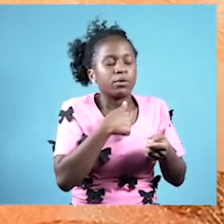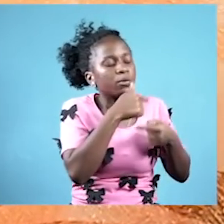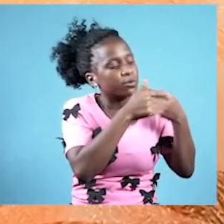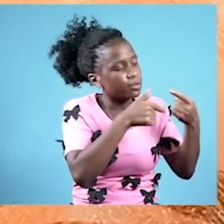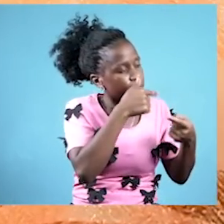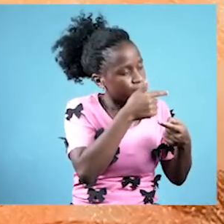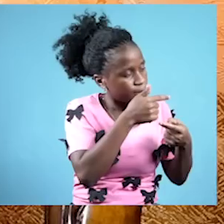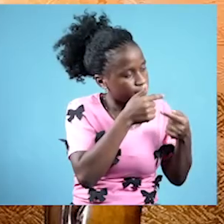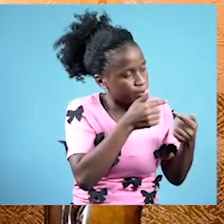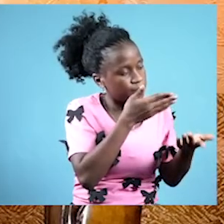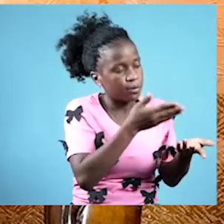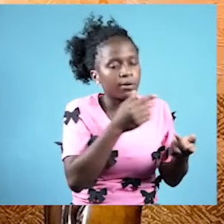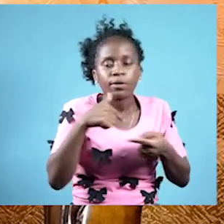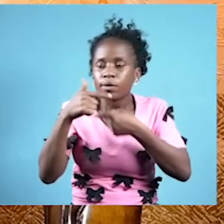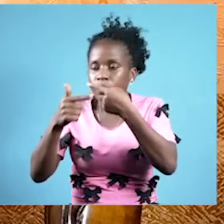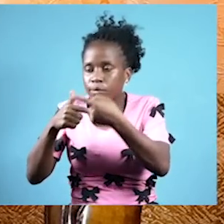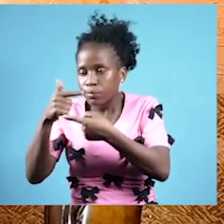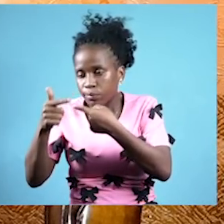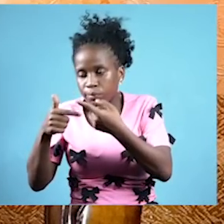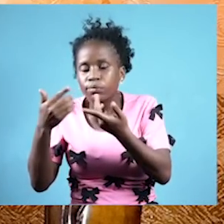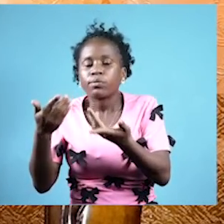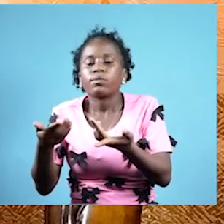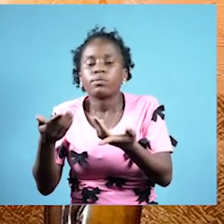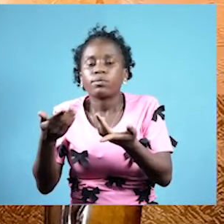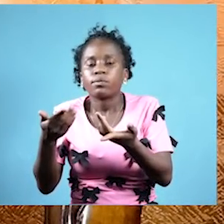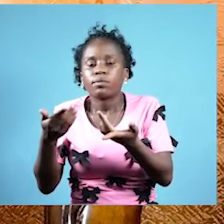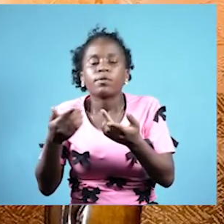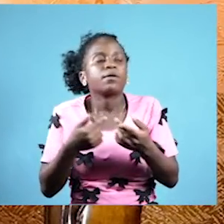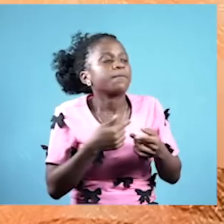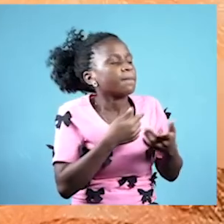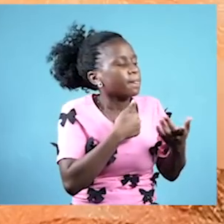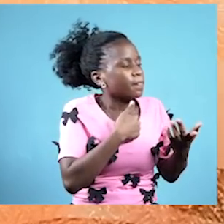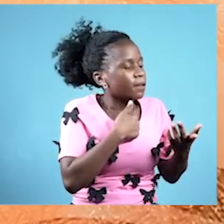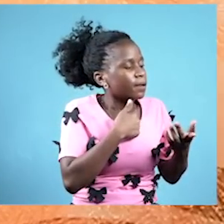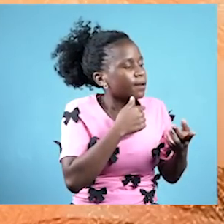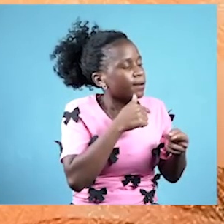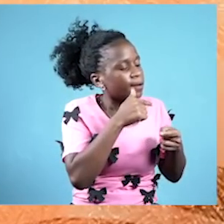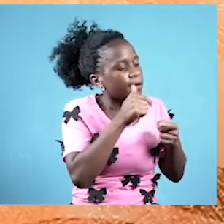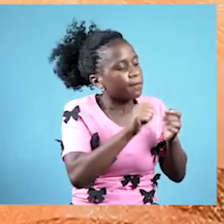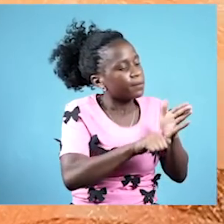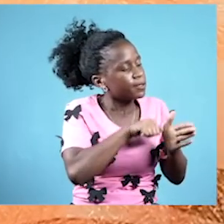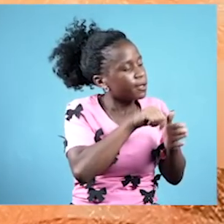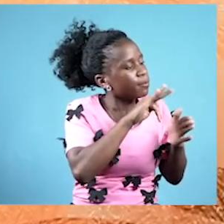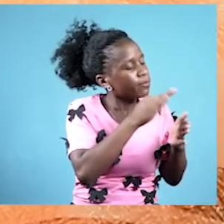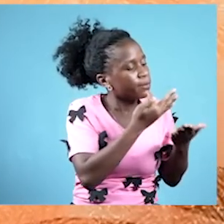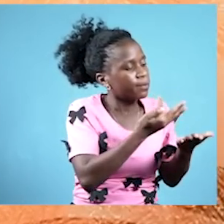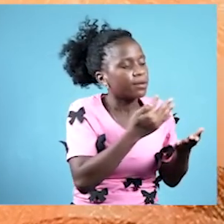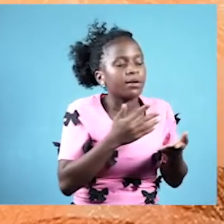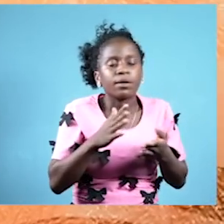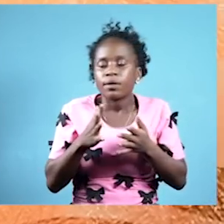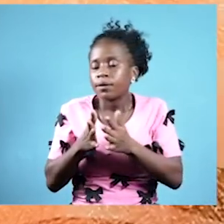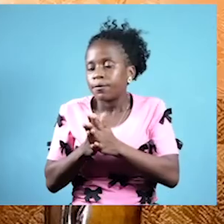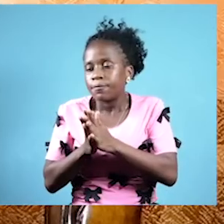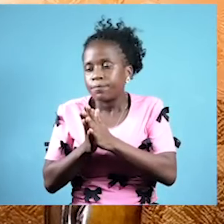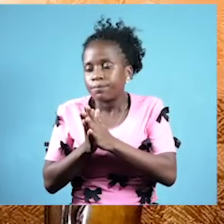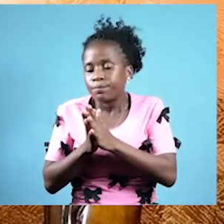uzalishaji. Matumaini yako ni kwamba mtaendelea? Matumaini yangu ni kwamba tutaendelea. Na mitambo vipi sasa hali yake? Hakutakuwa na gharama sana sasa ya